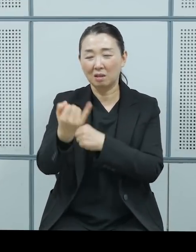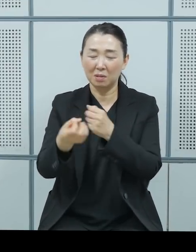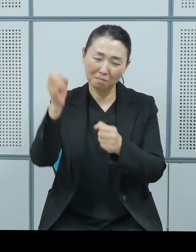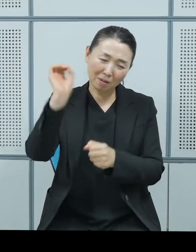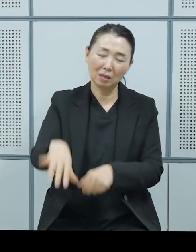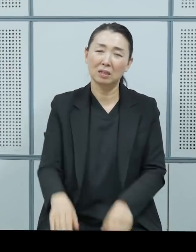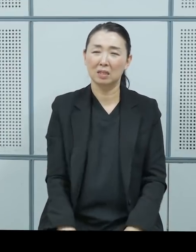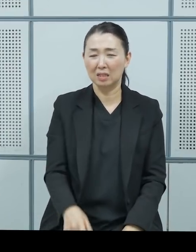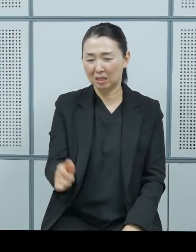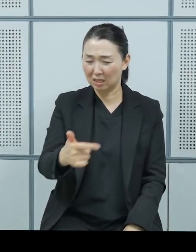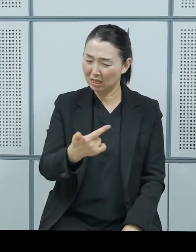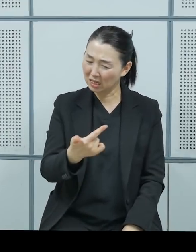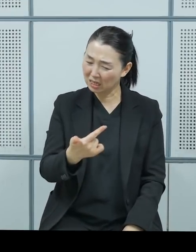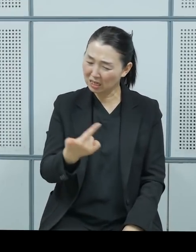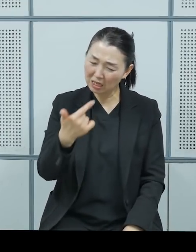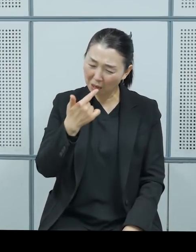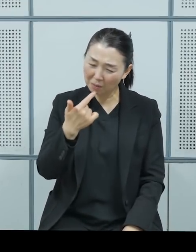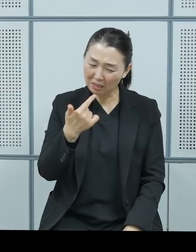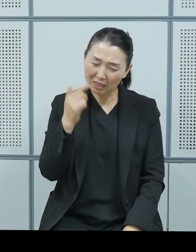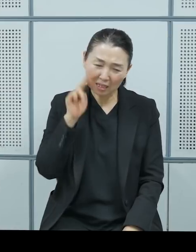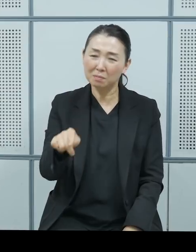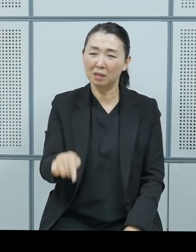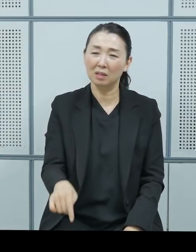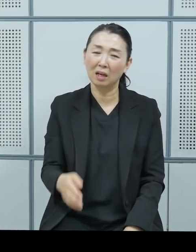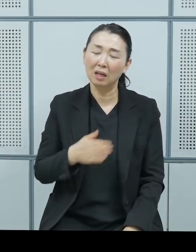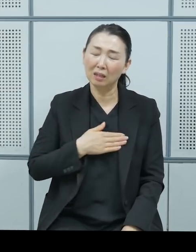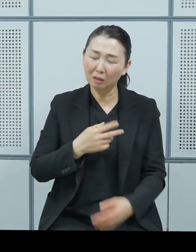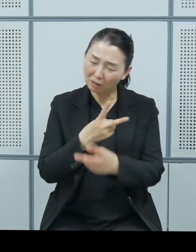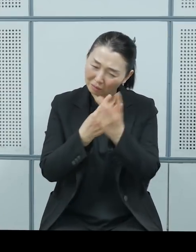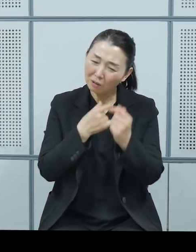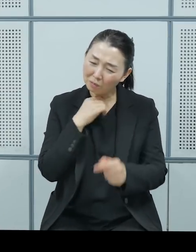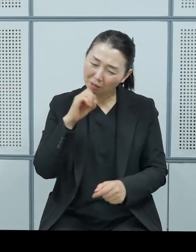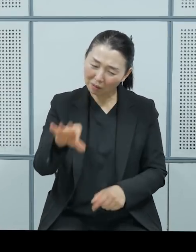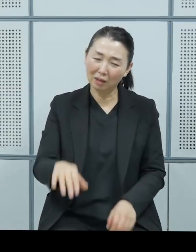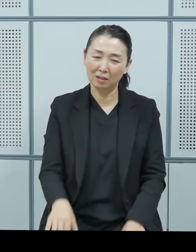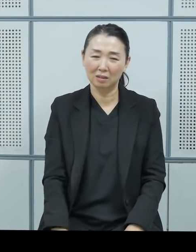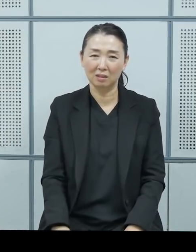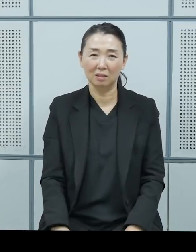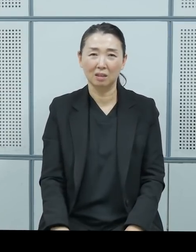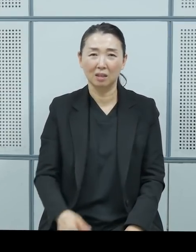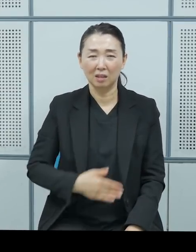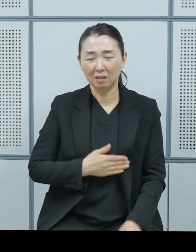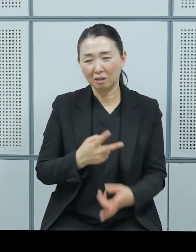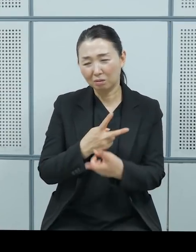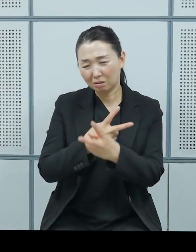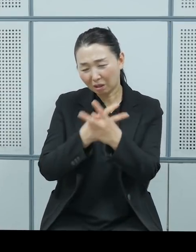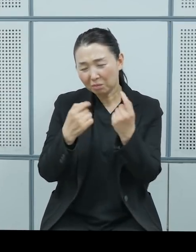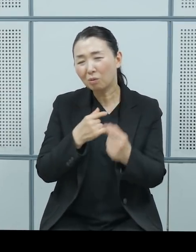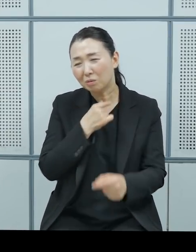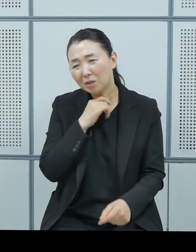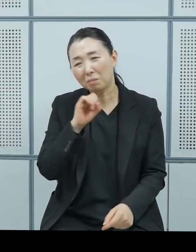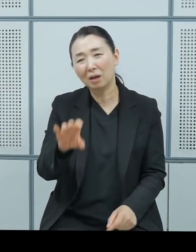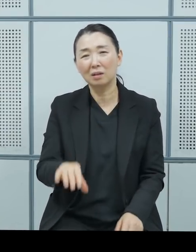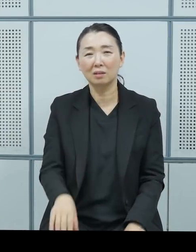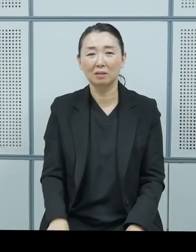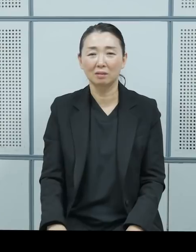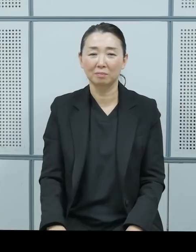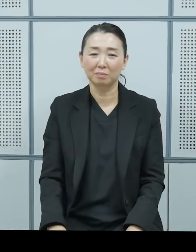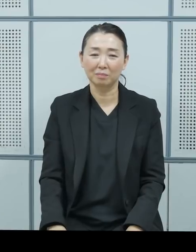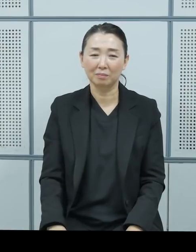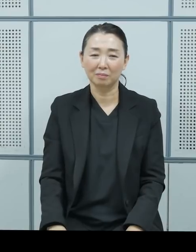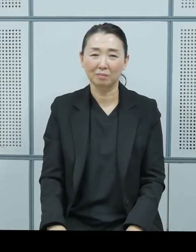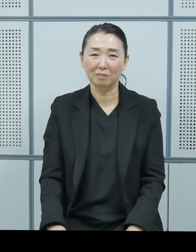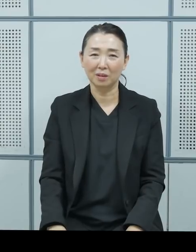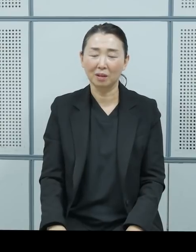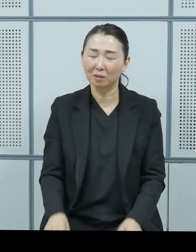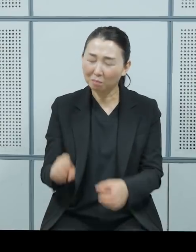던지면서 당신 너무하는 거 아니야. 나도 잠 좀 자자. 나도 잠 좀 자자. 그러면서 그 던져놓고